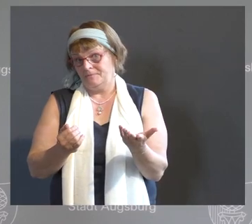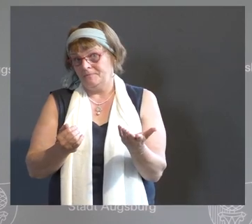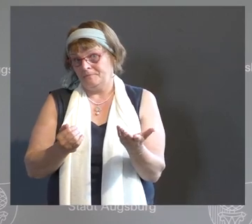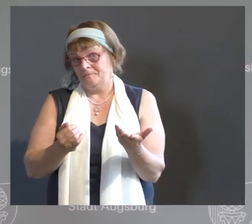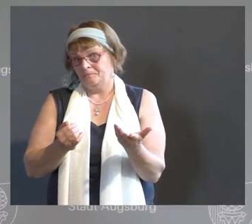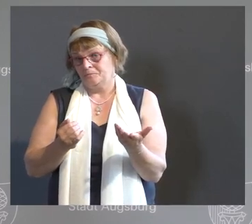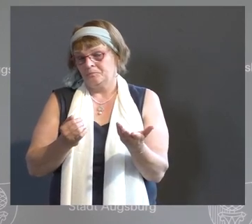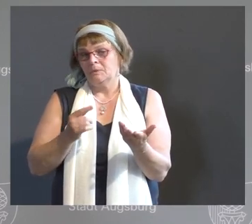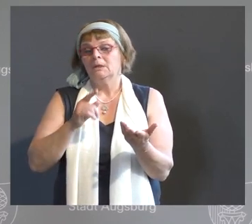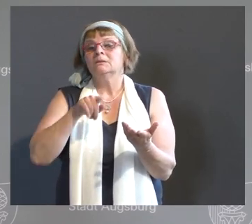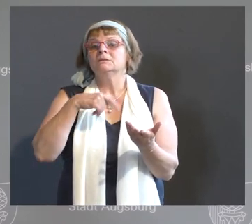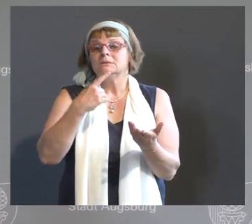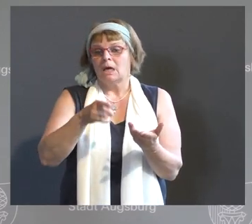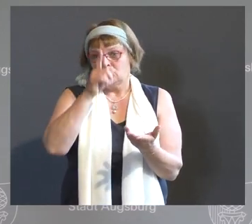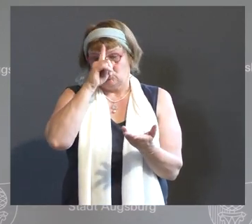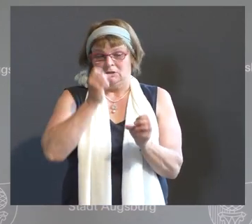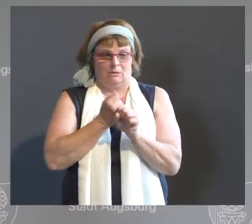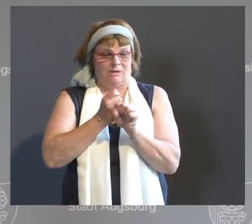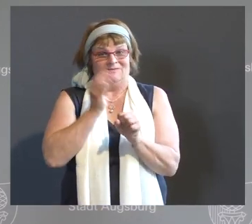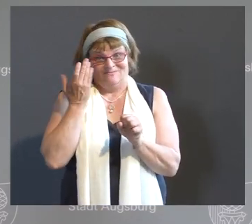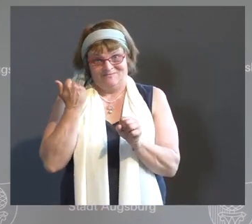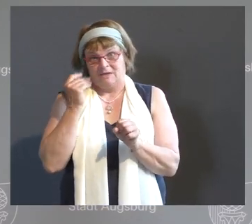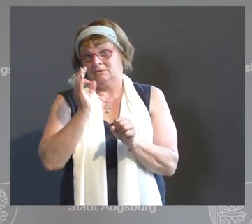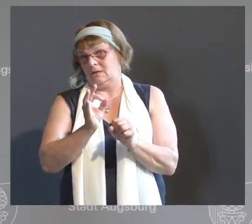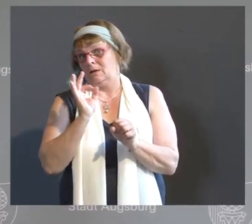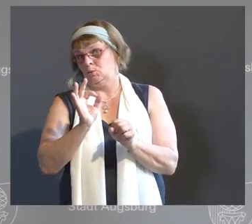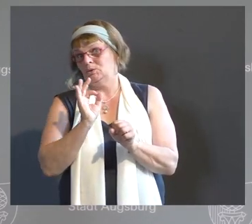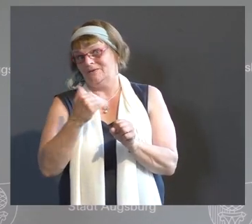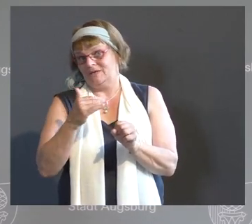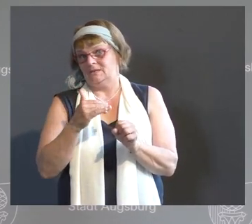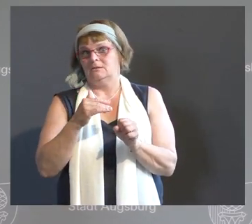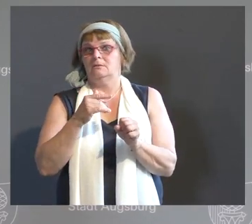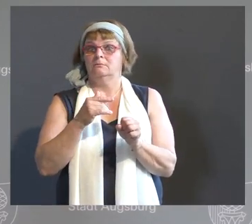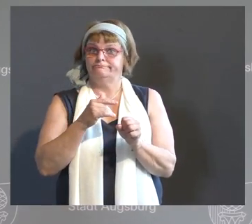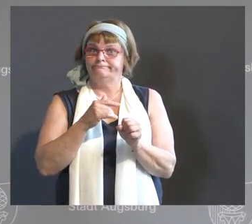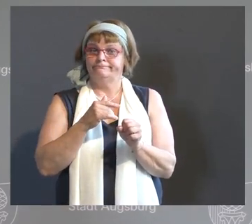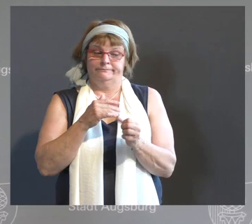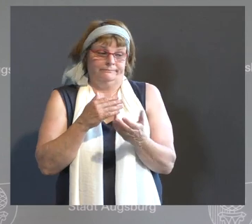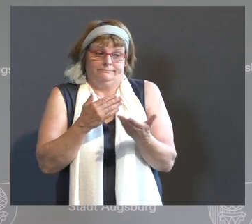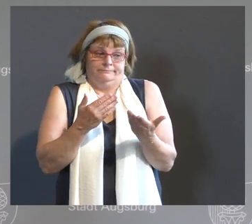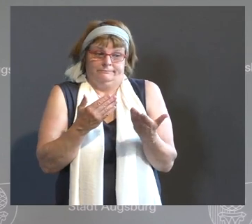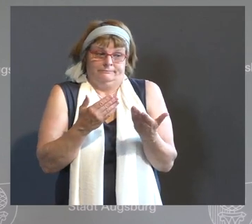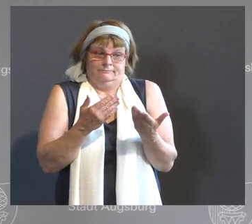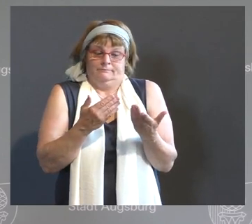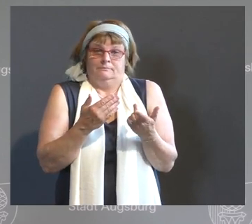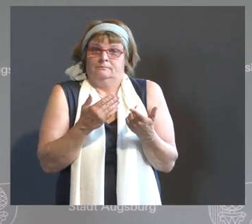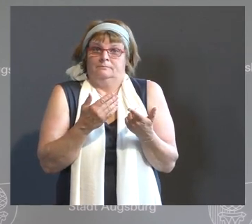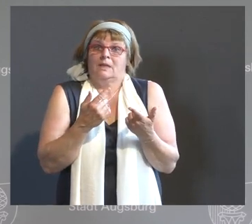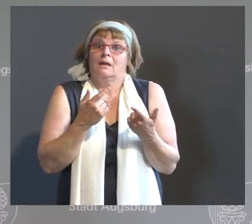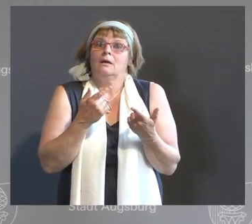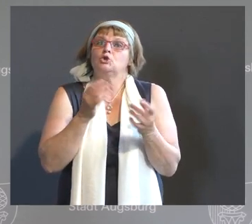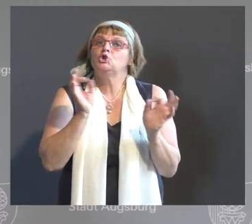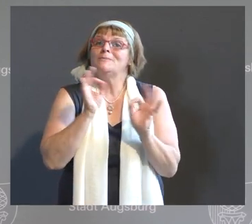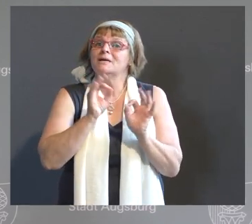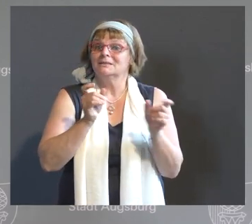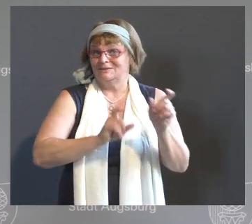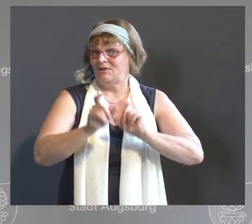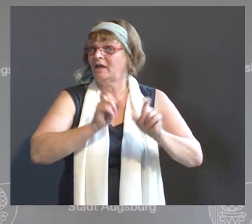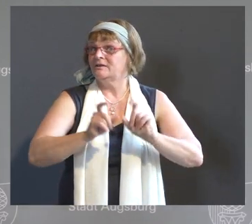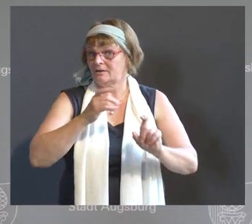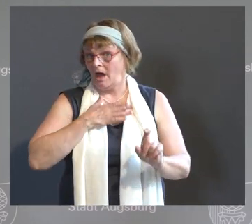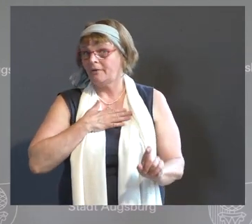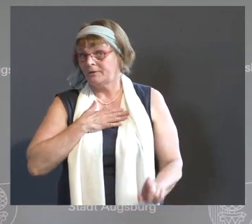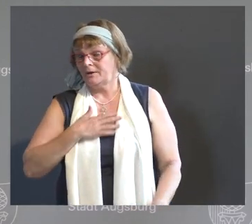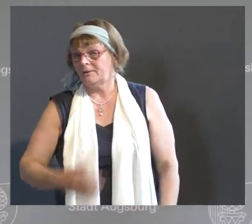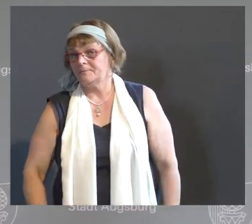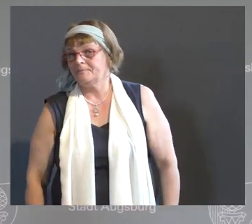so gelöst werden konnte, dass, wie sie gelöst wurde, nämlich dass letzten Endes hier auch keine weiteren Übergriffe stattfanden und es unterbunden werden konnte.